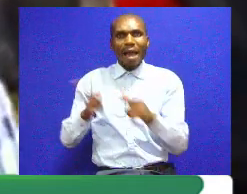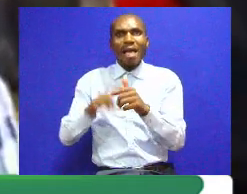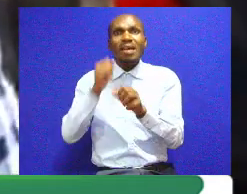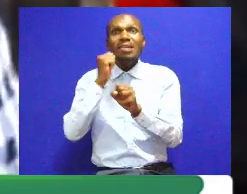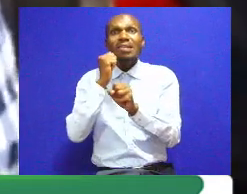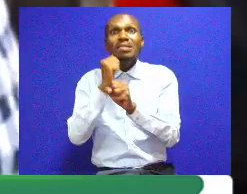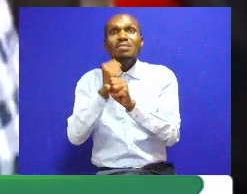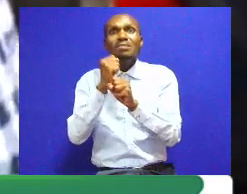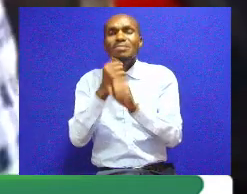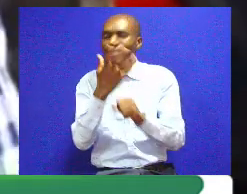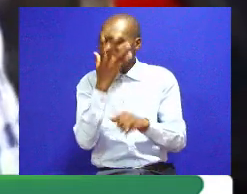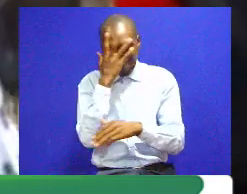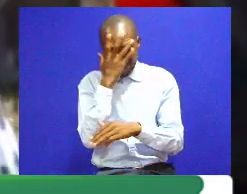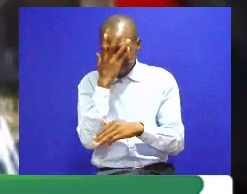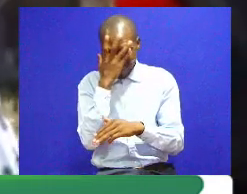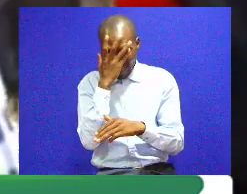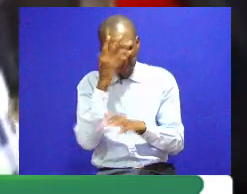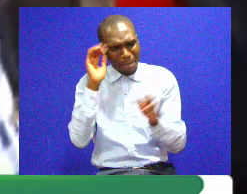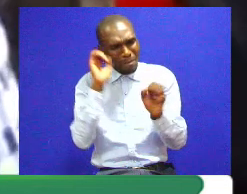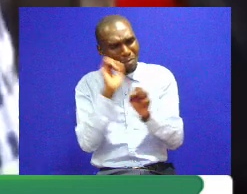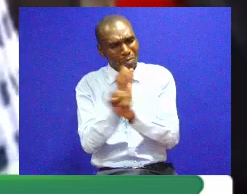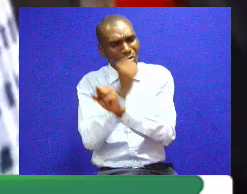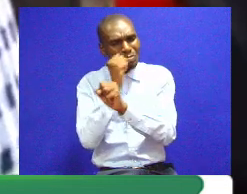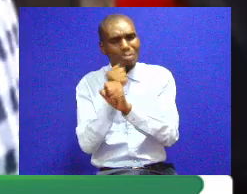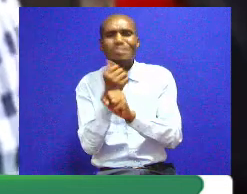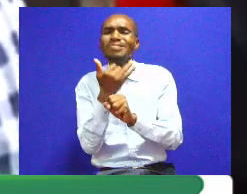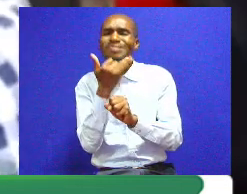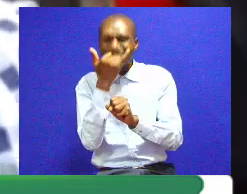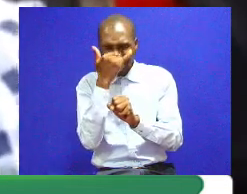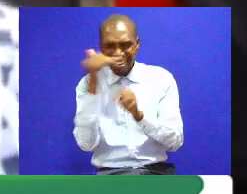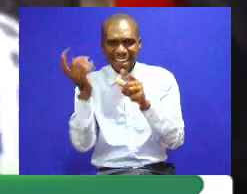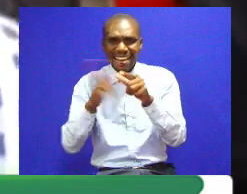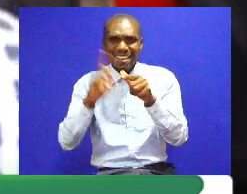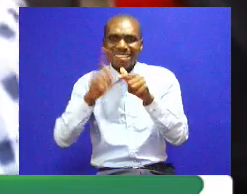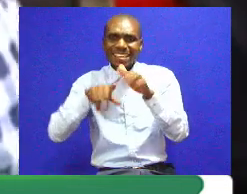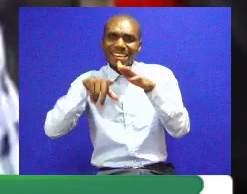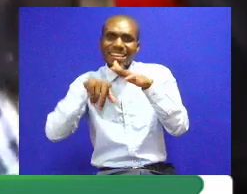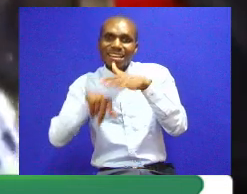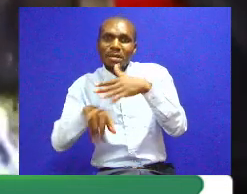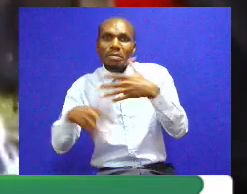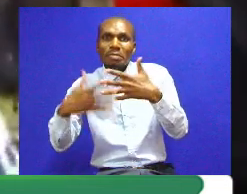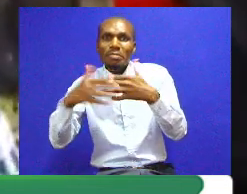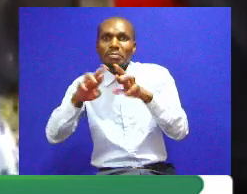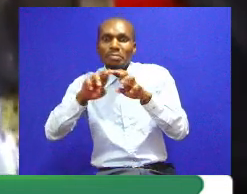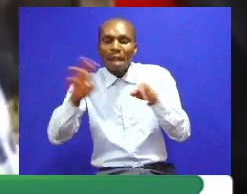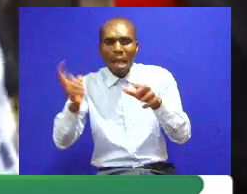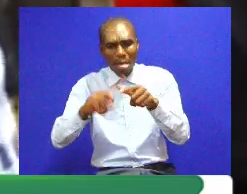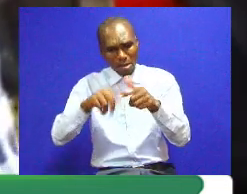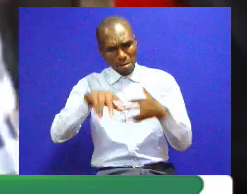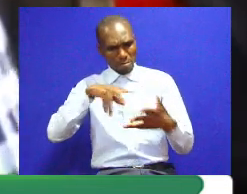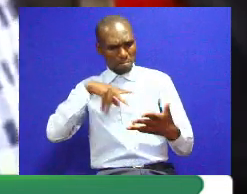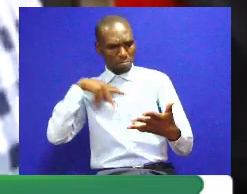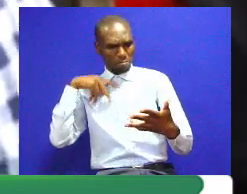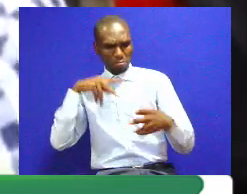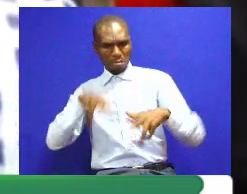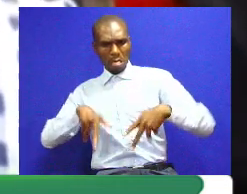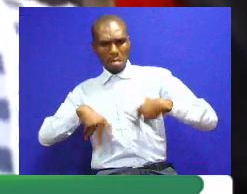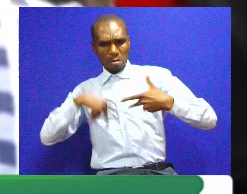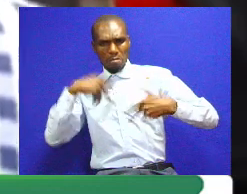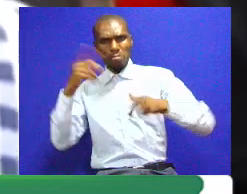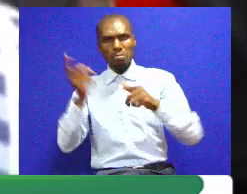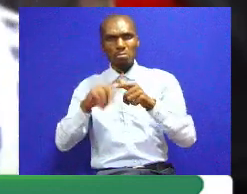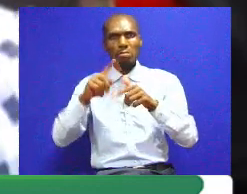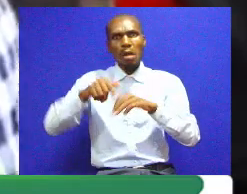kwa sababu uwezi fanyia mtu kitendo kama hicho ati aende afungiwe kwa room aangaliwe kama ako kwa katika wakati wake wa